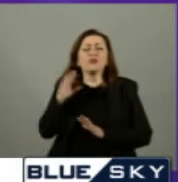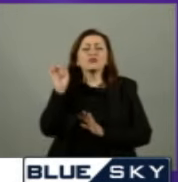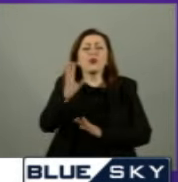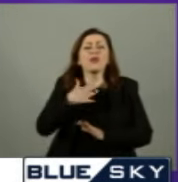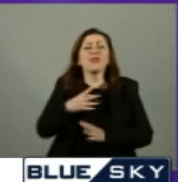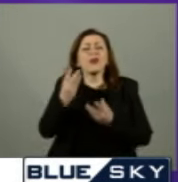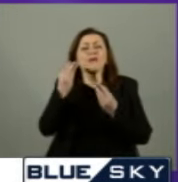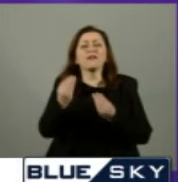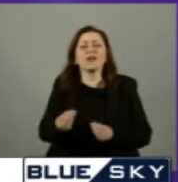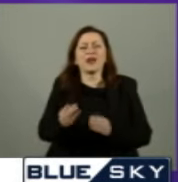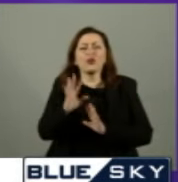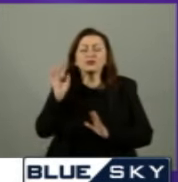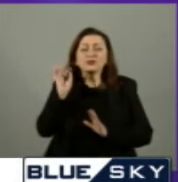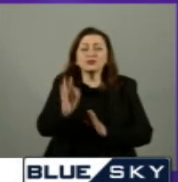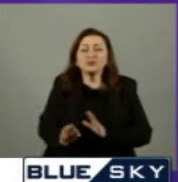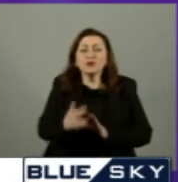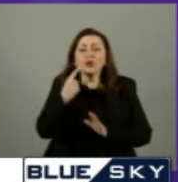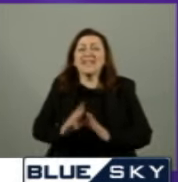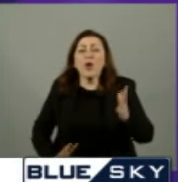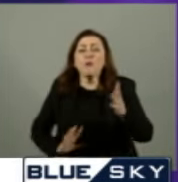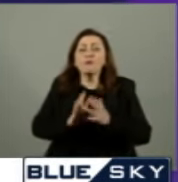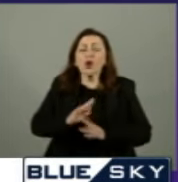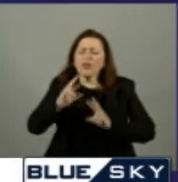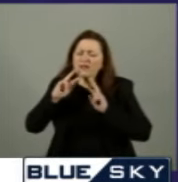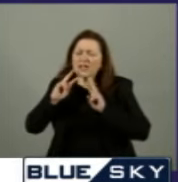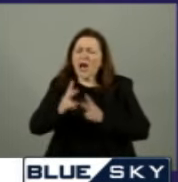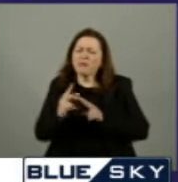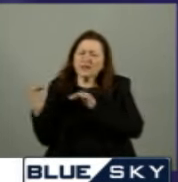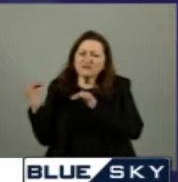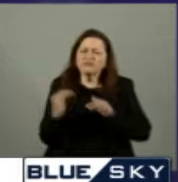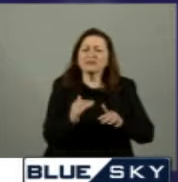η προοδευτική αντεπίθεση παντού.